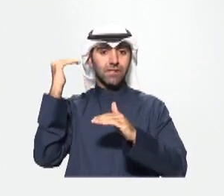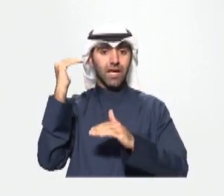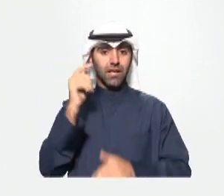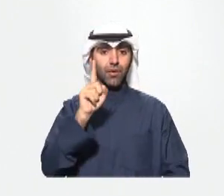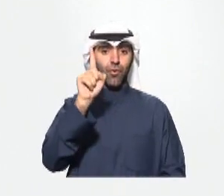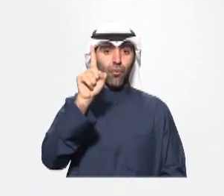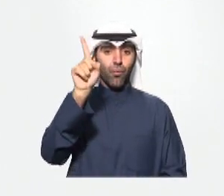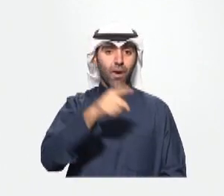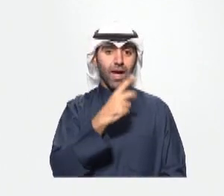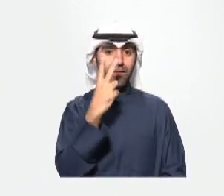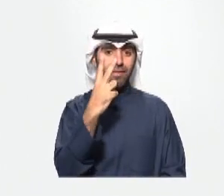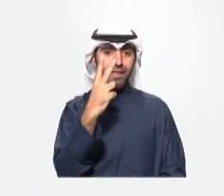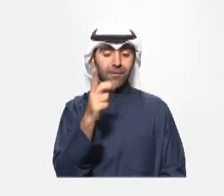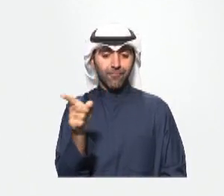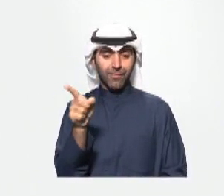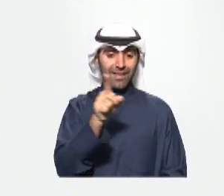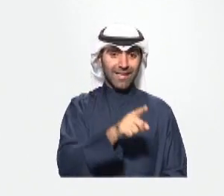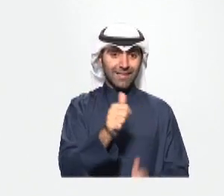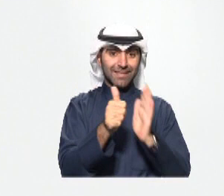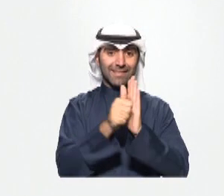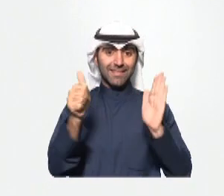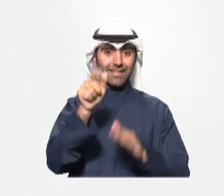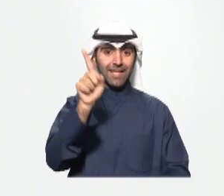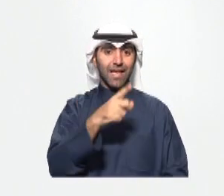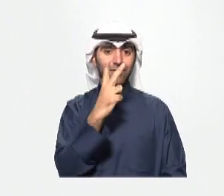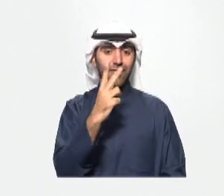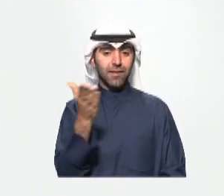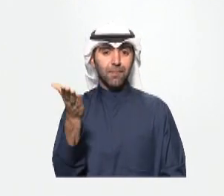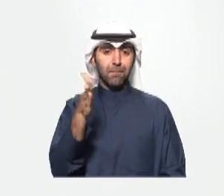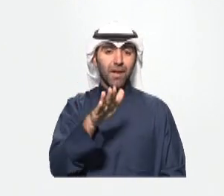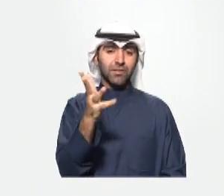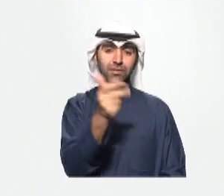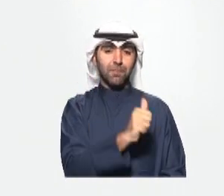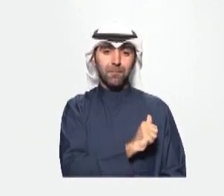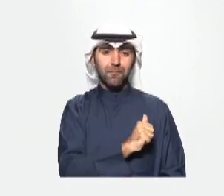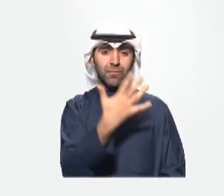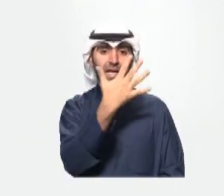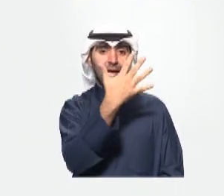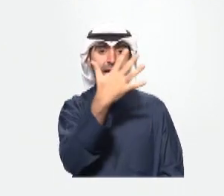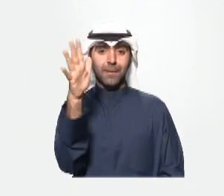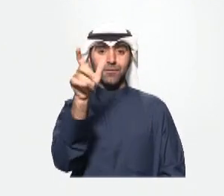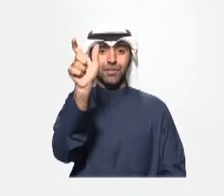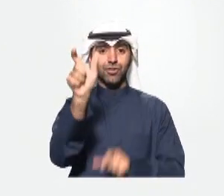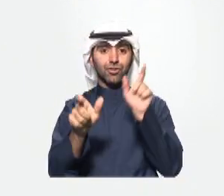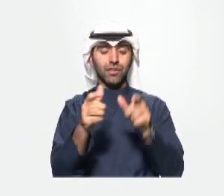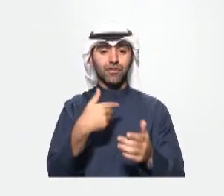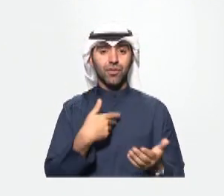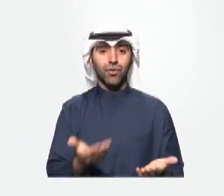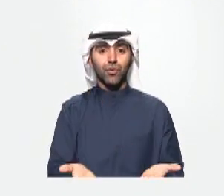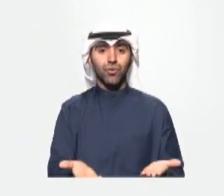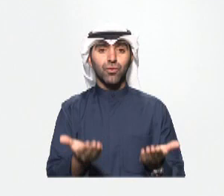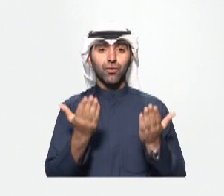خلال 16 يوم فقط، ونحن نسأل الله العلي القدير لجميع المتوفين